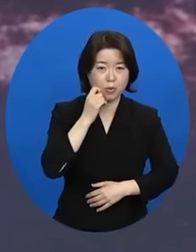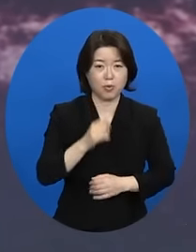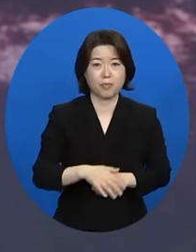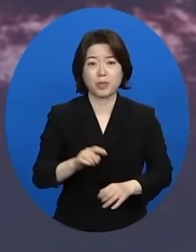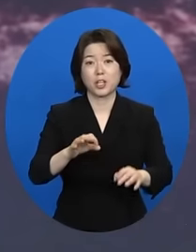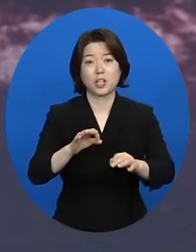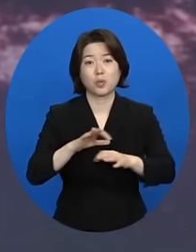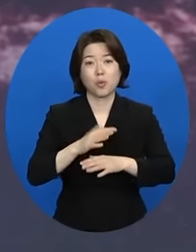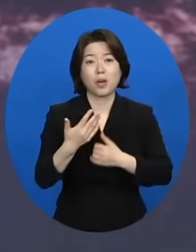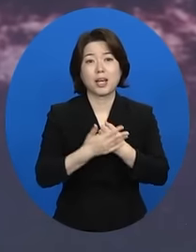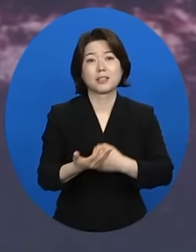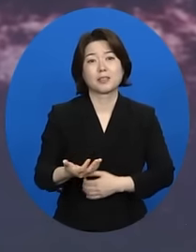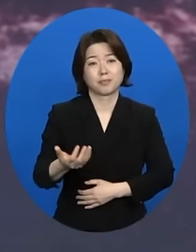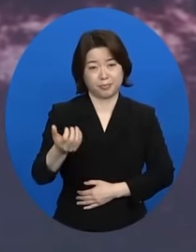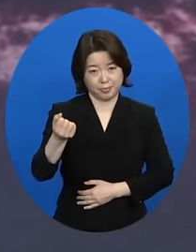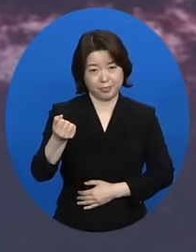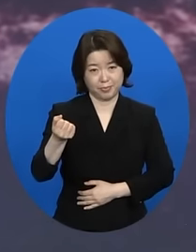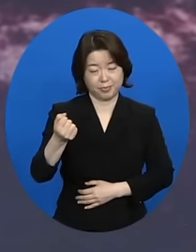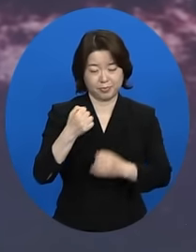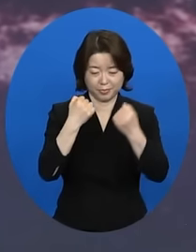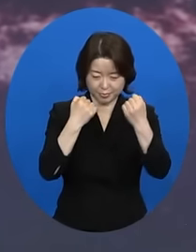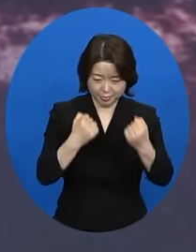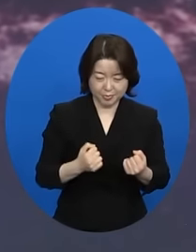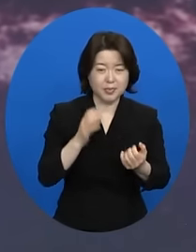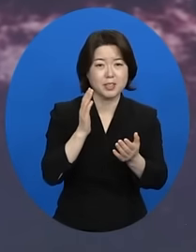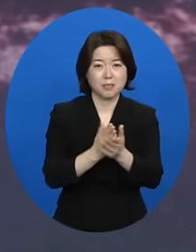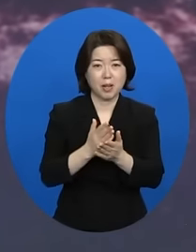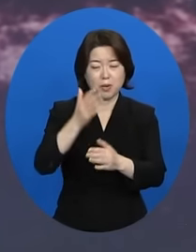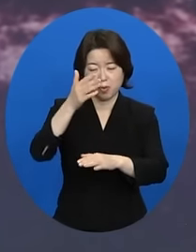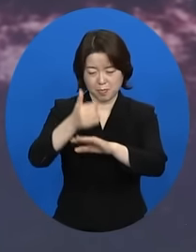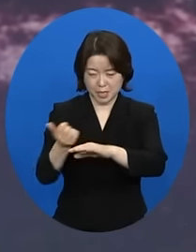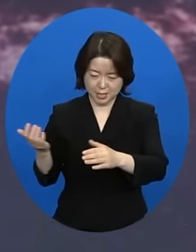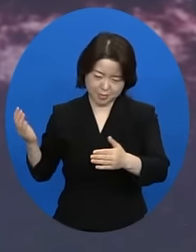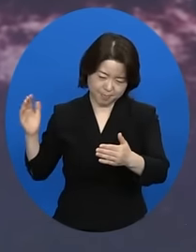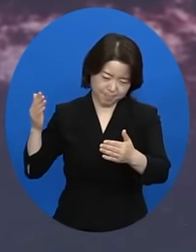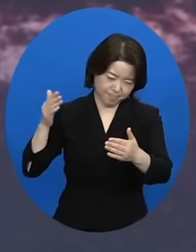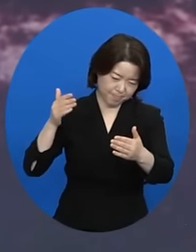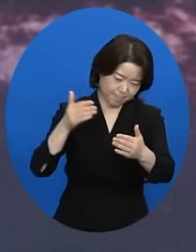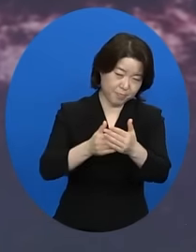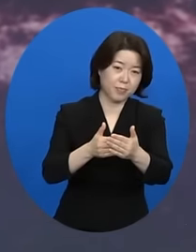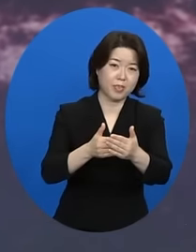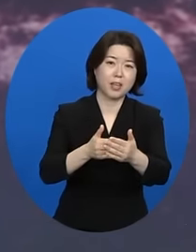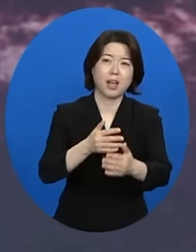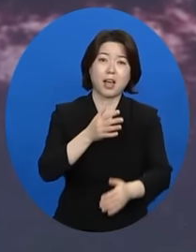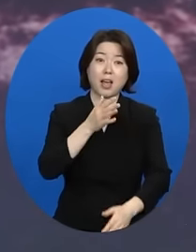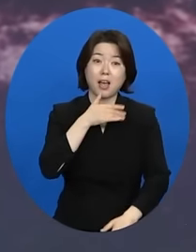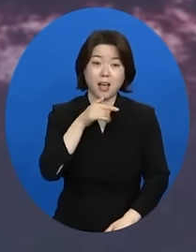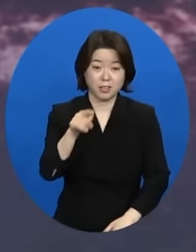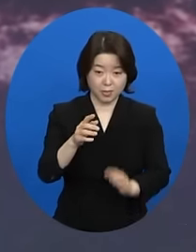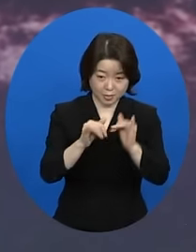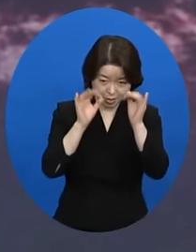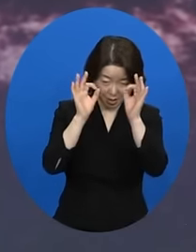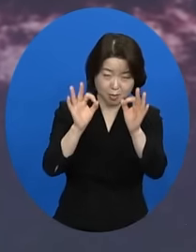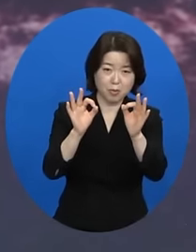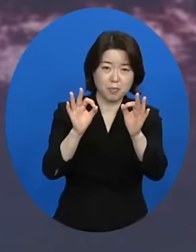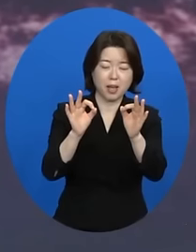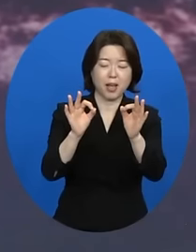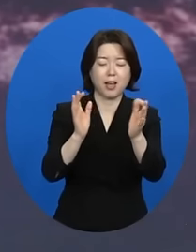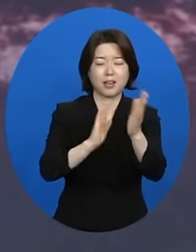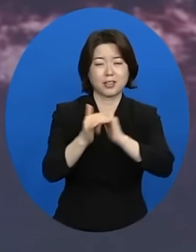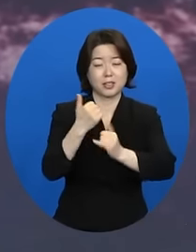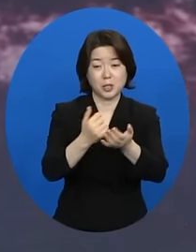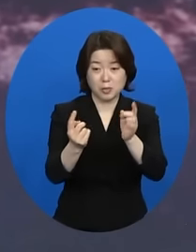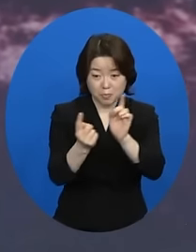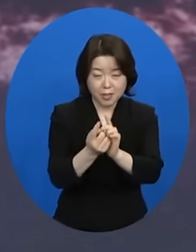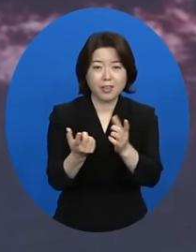은혜를 누리면서 안주하지 않고 끝까지 완주함으로, 아, 저 사람을 보면 예수님 만나는 것